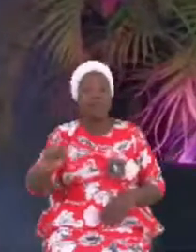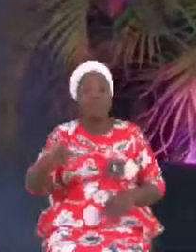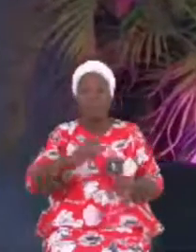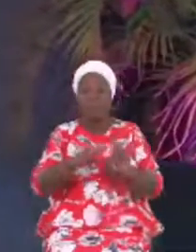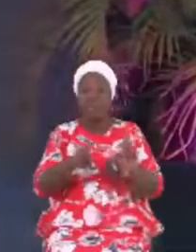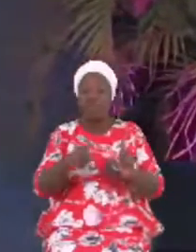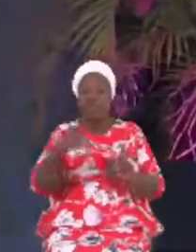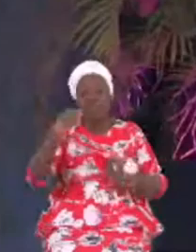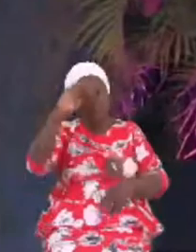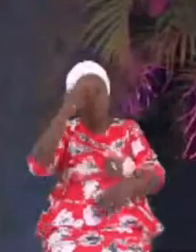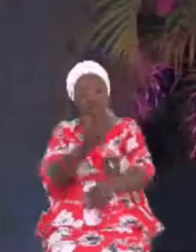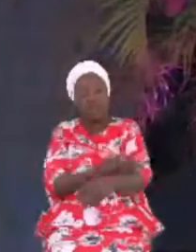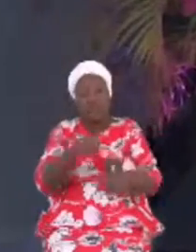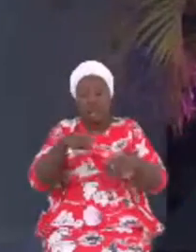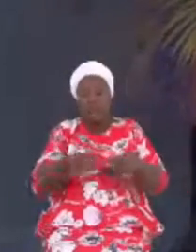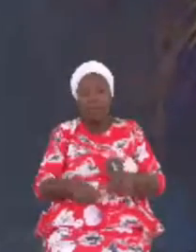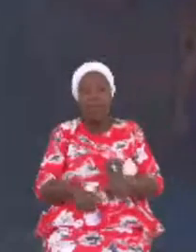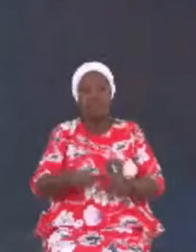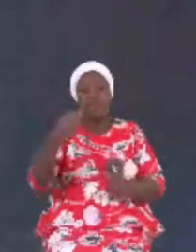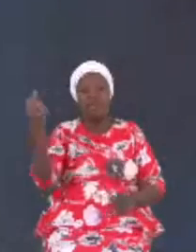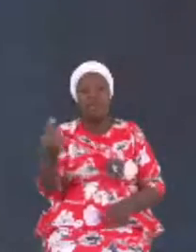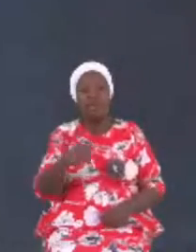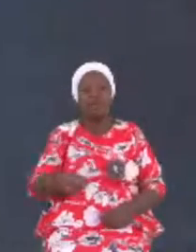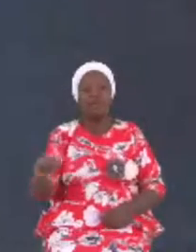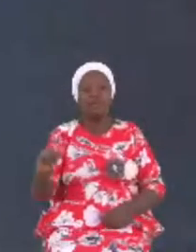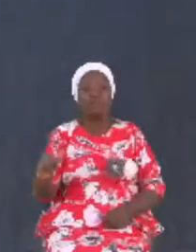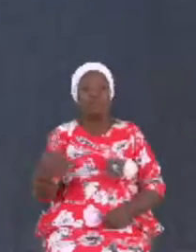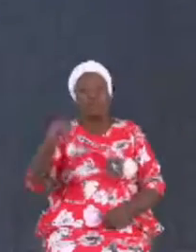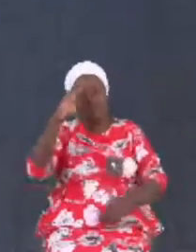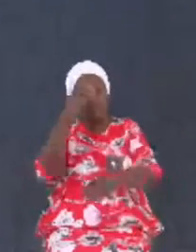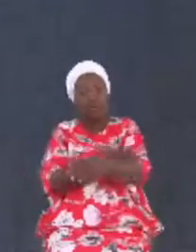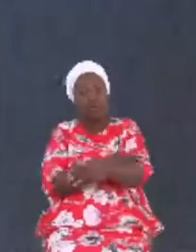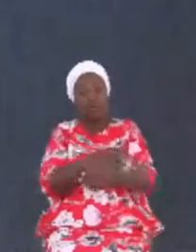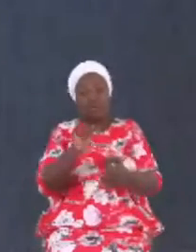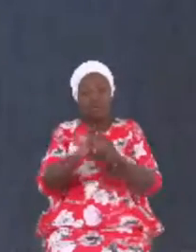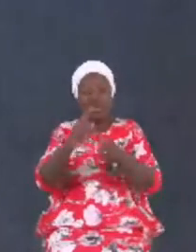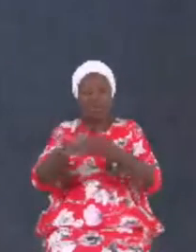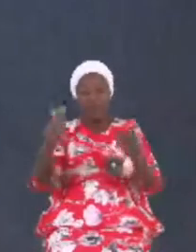le Fils, il demeure toujours. Le Fils,